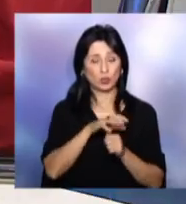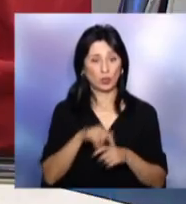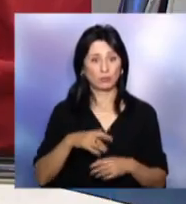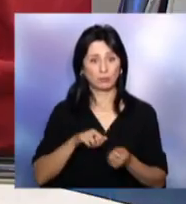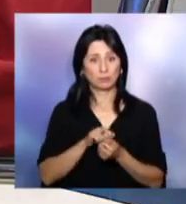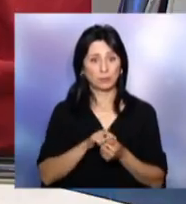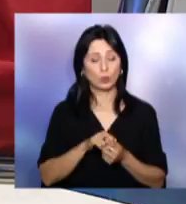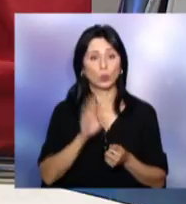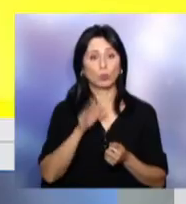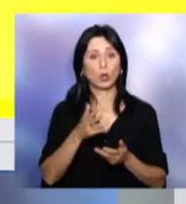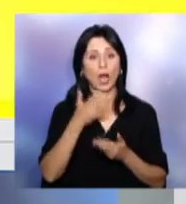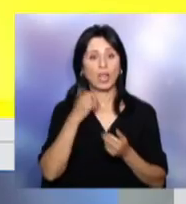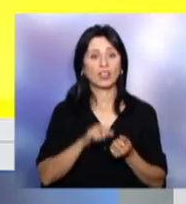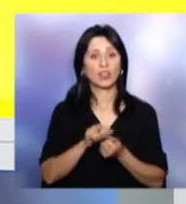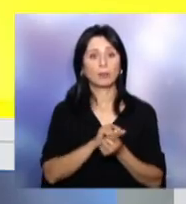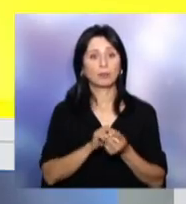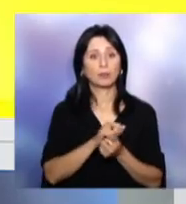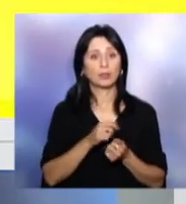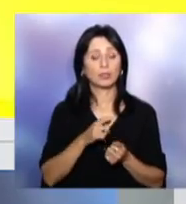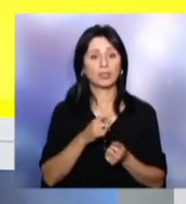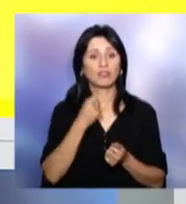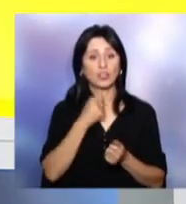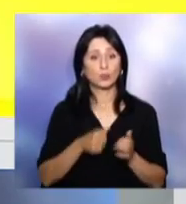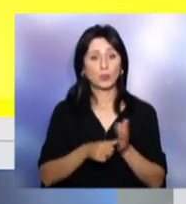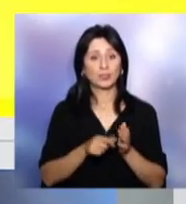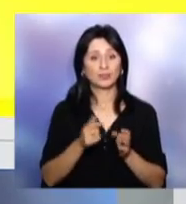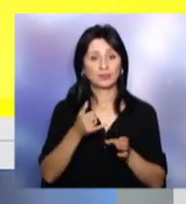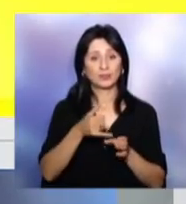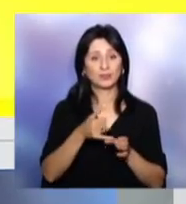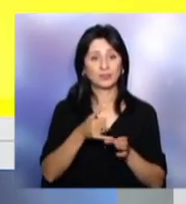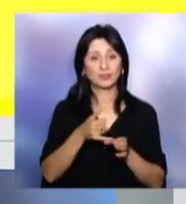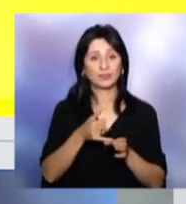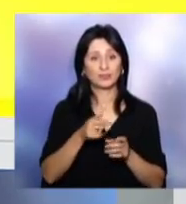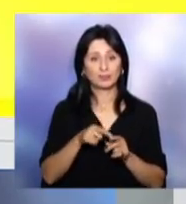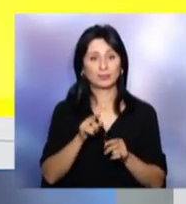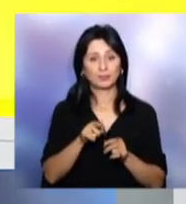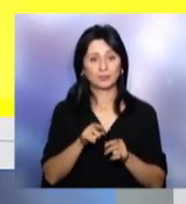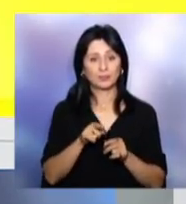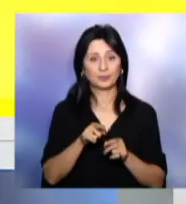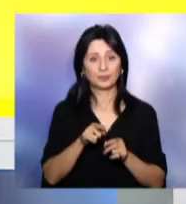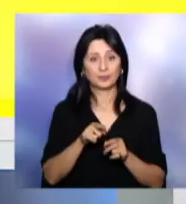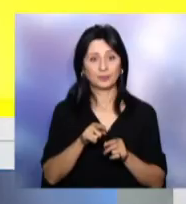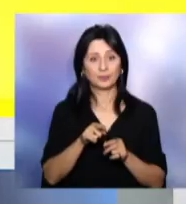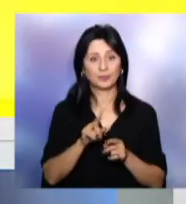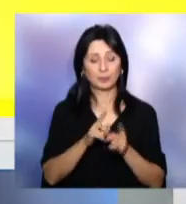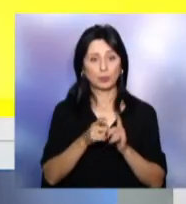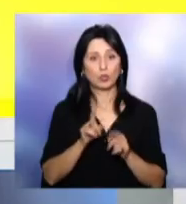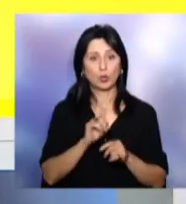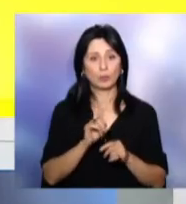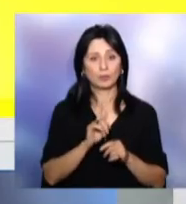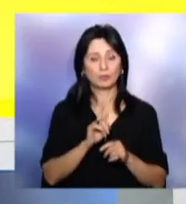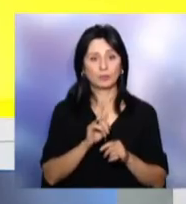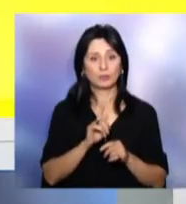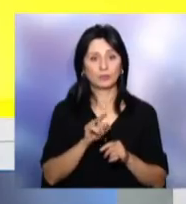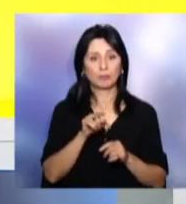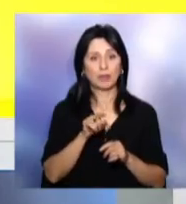იყოს უფრო ადვილად მონელებული, არა იმიტომ რომ ნახშირწყლების მონელებაში გვეხმარება ღვინო, არამედ იმიტომ